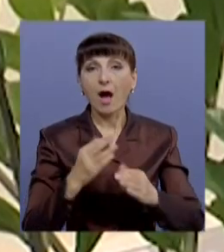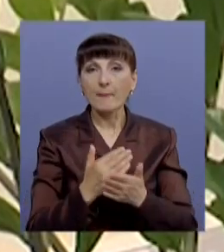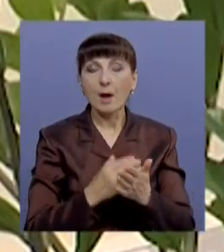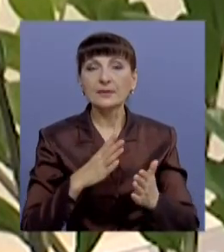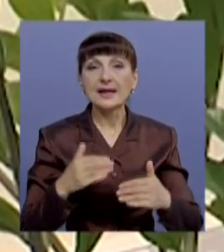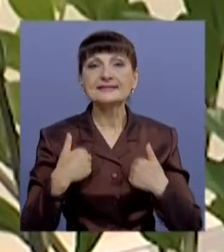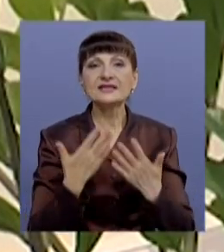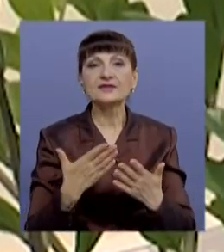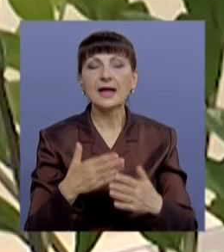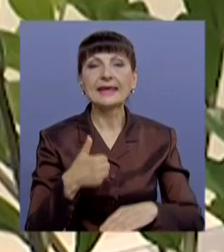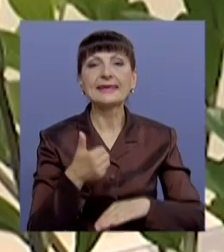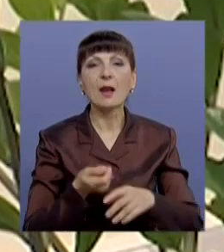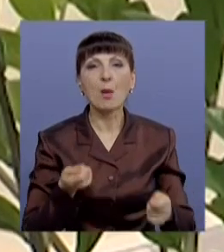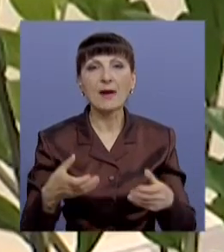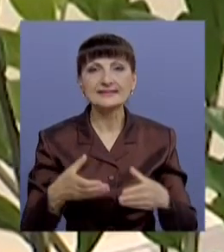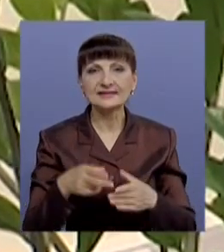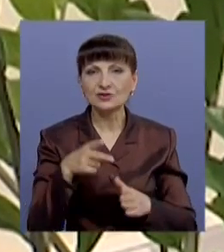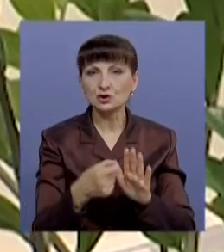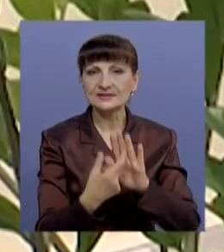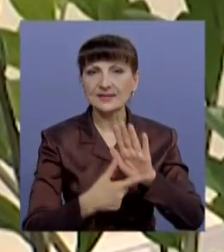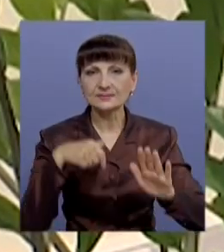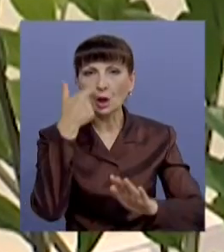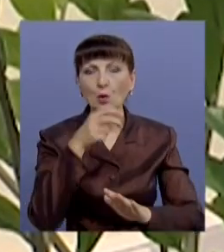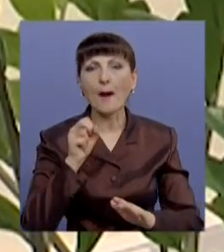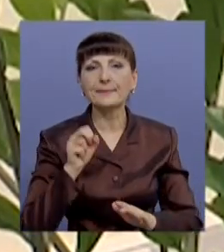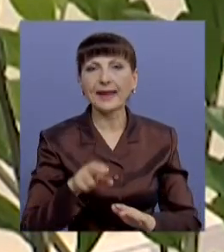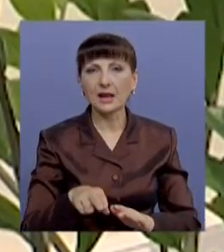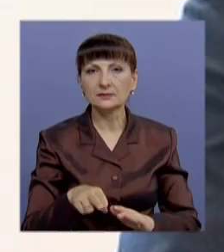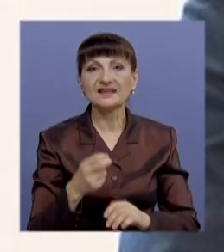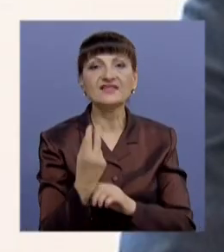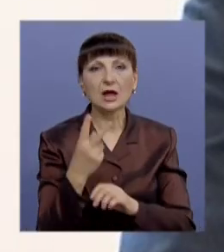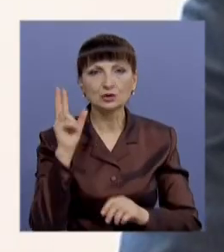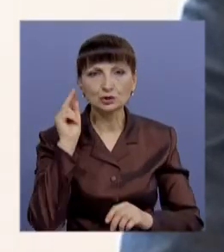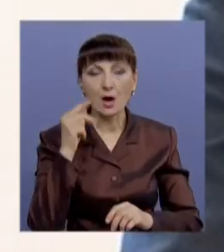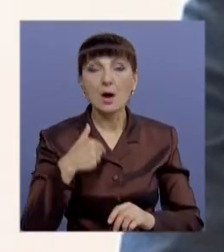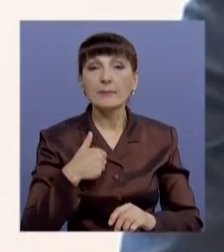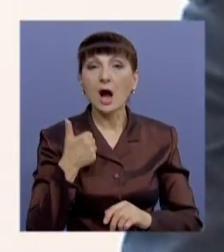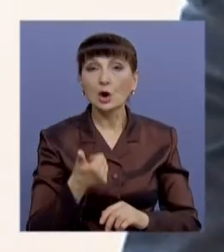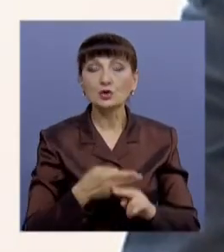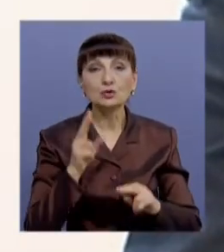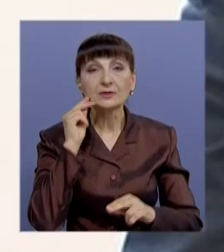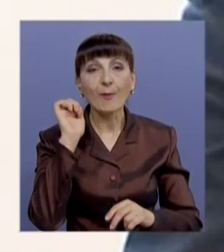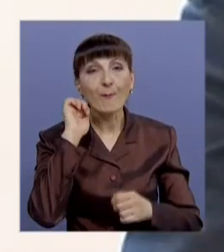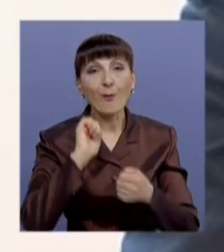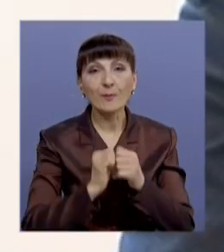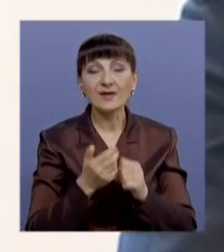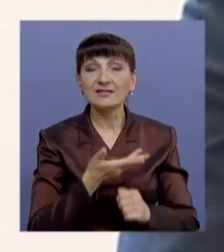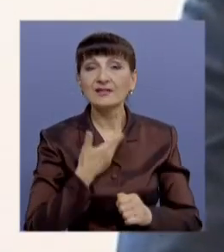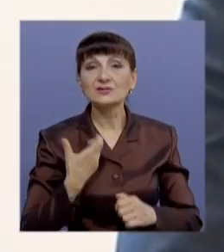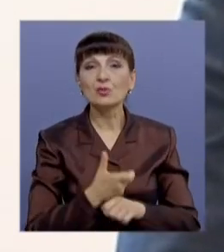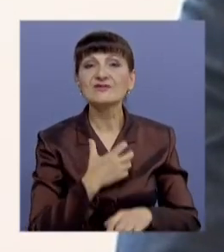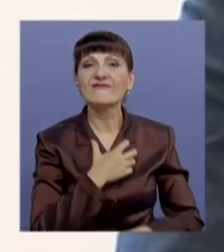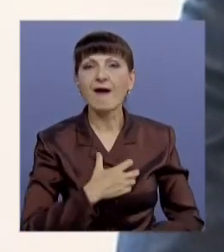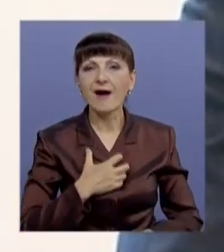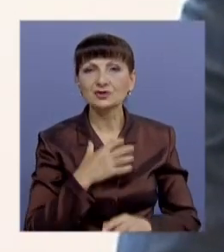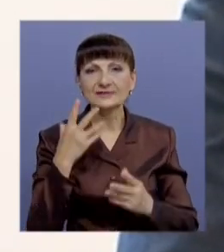Елбасы в 2017 году, в апреле 12 числа. Мы хорошо это дату помним, потому что для нас это очень важно.